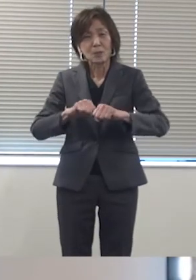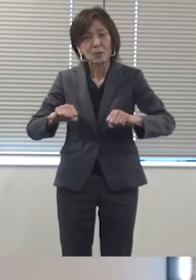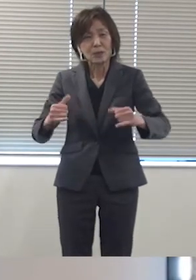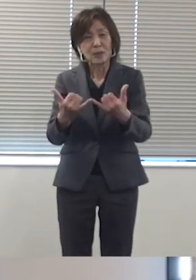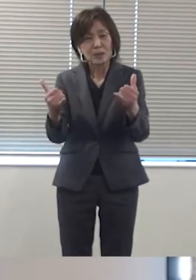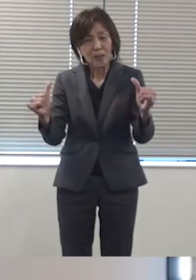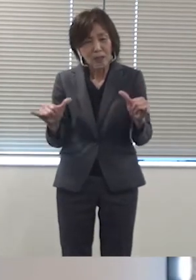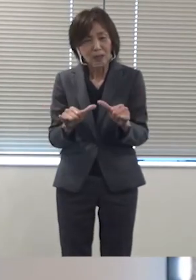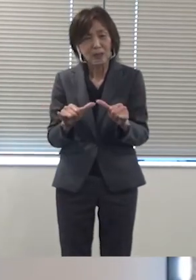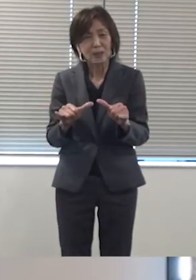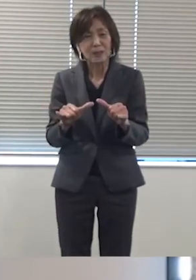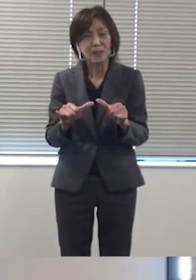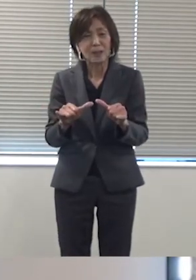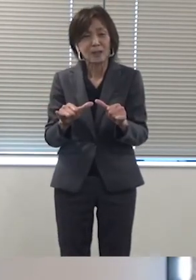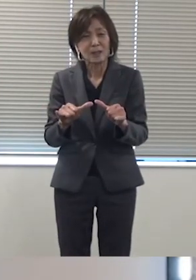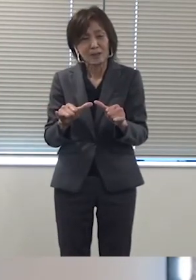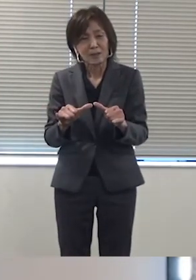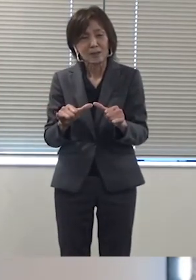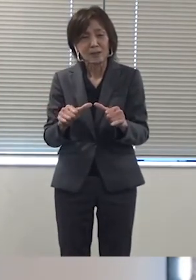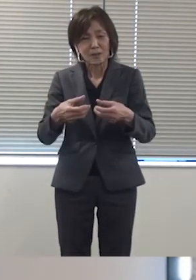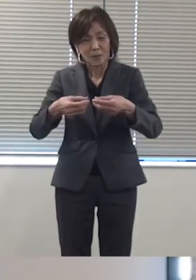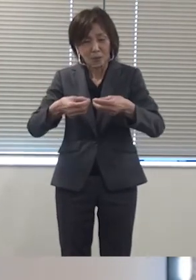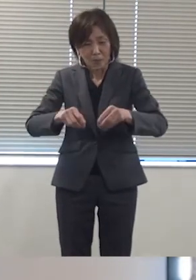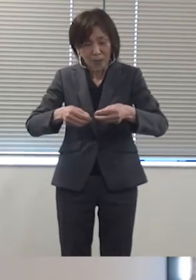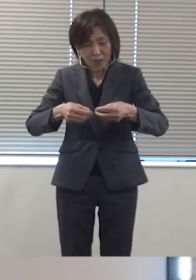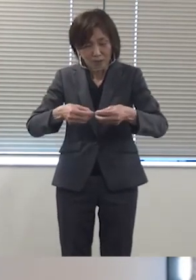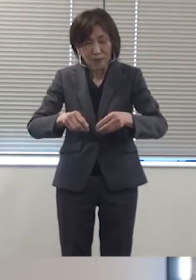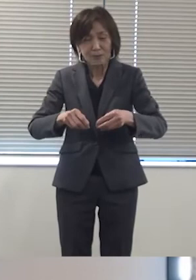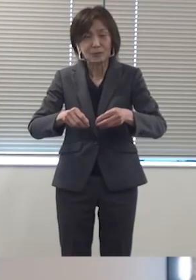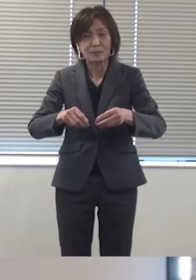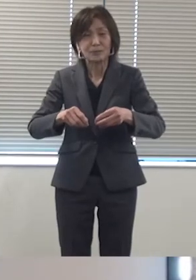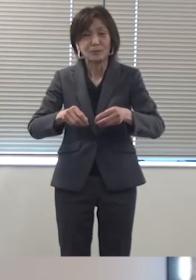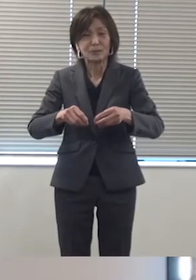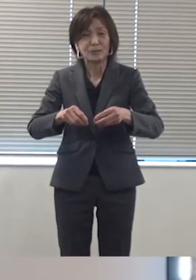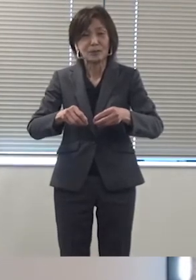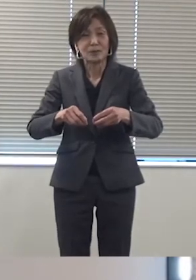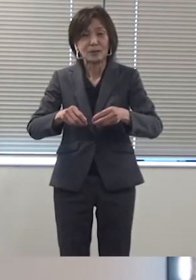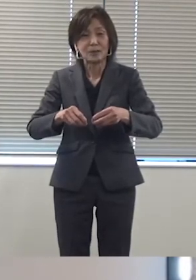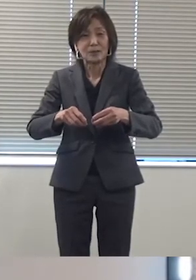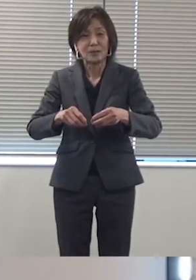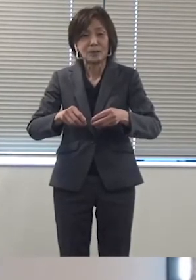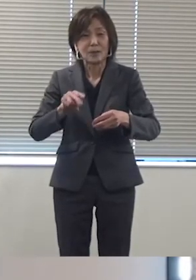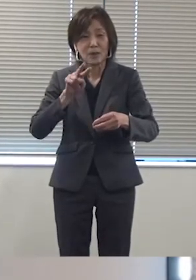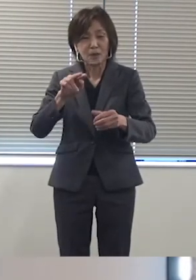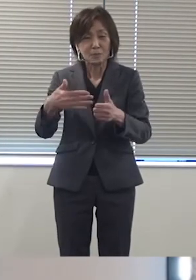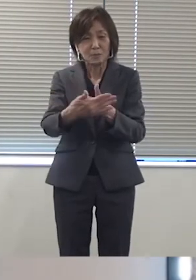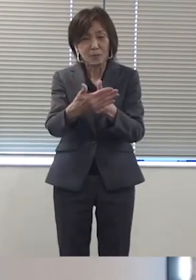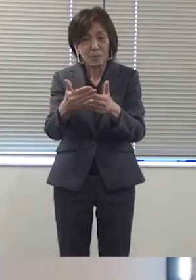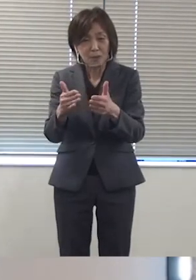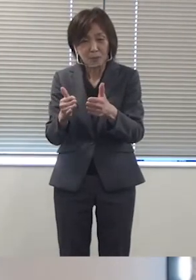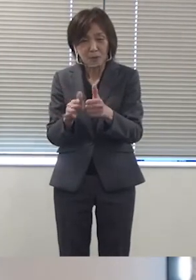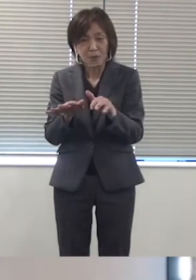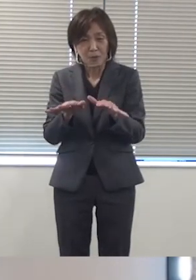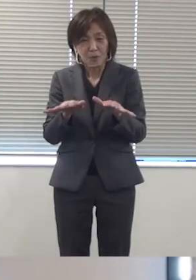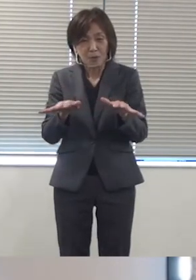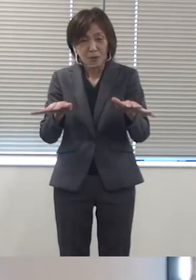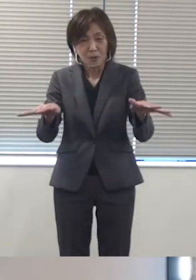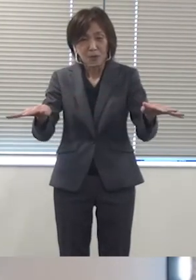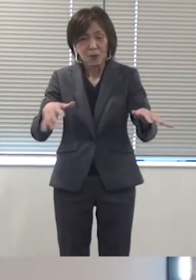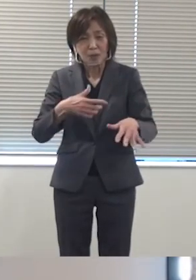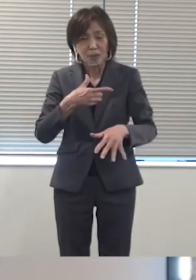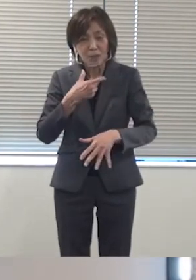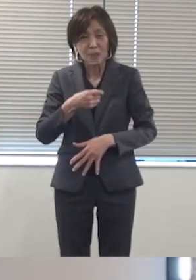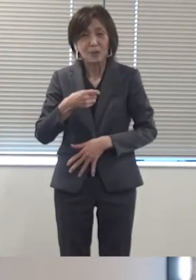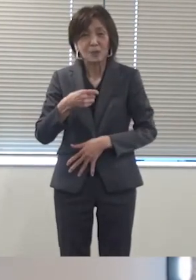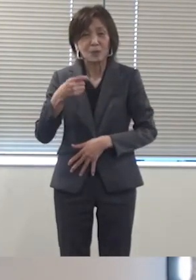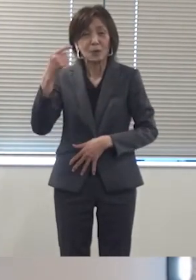意識して、いろんなことをやってます。ただ、道路とか水道のように目に見えるものではなくて、セーフティーネット